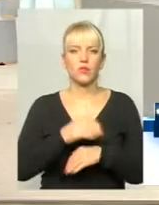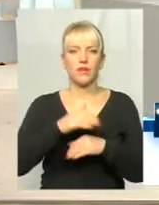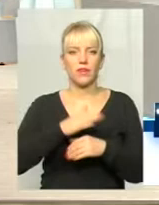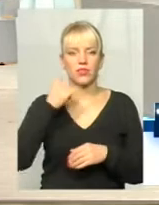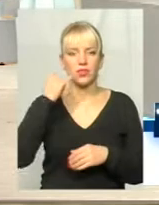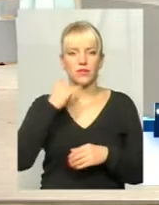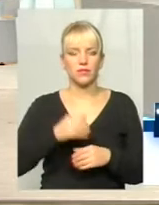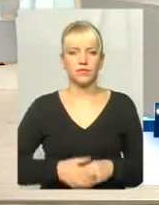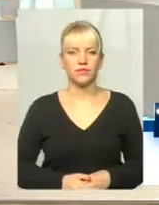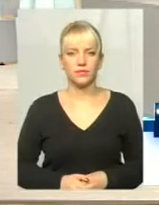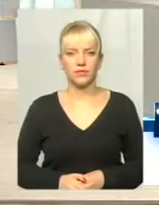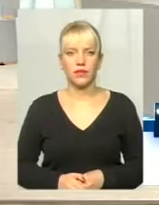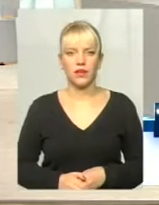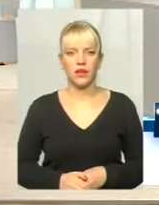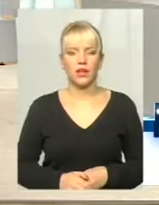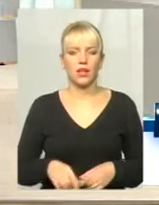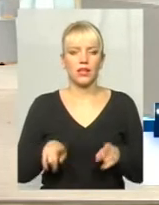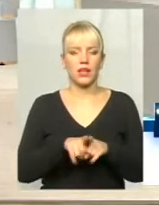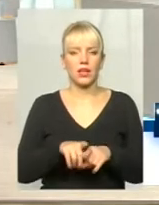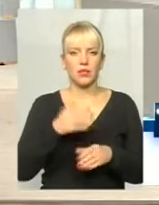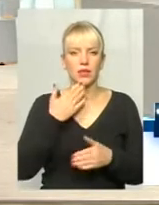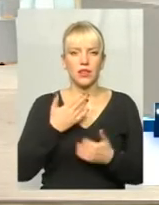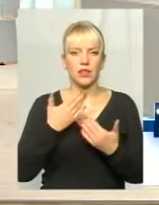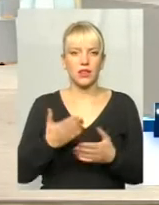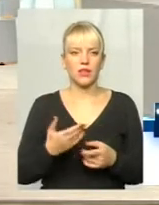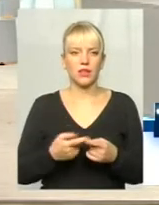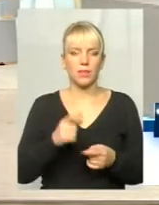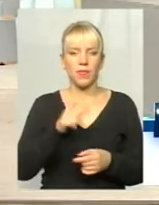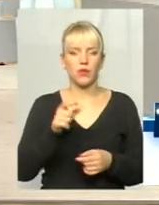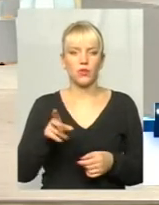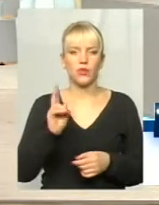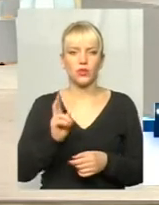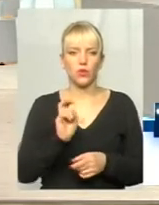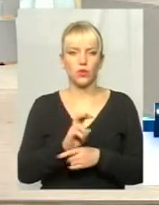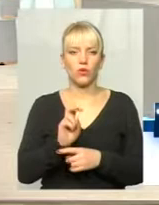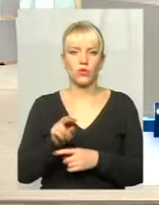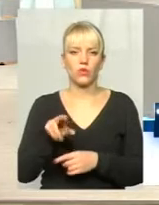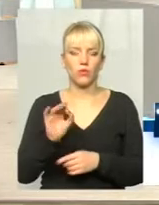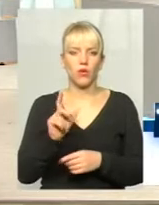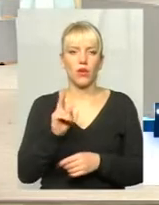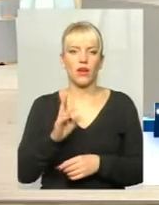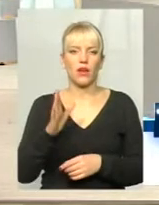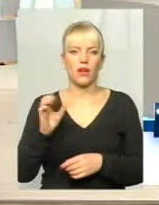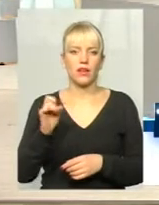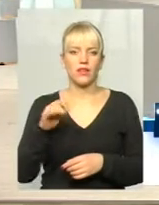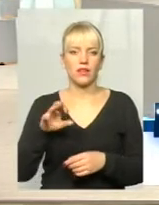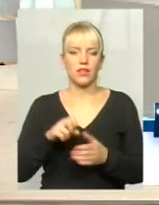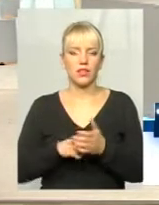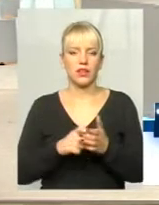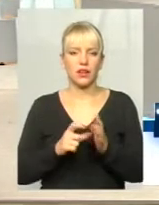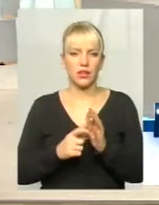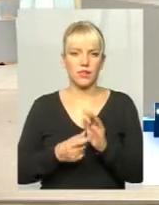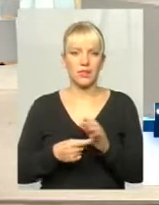Добрий вечір. Таке запитання. Це люди, які ходять по квартирах, звіряють